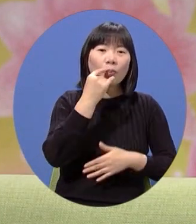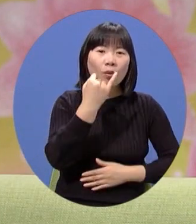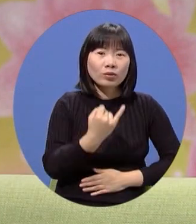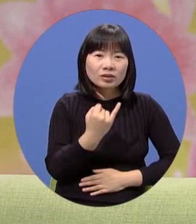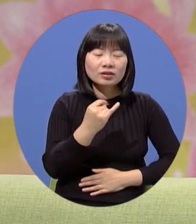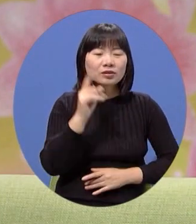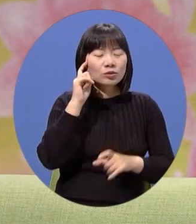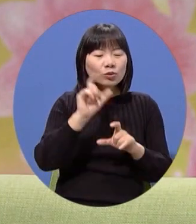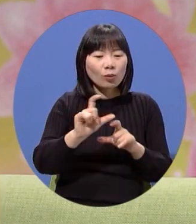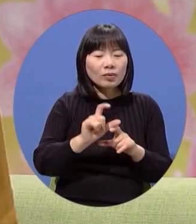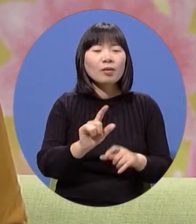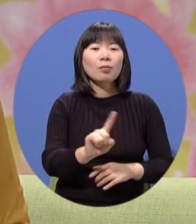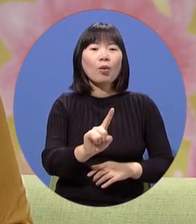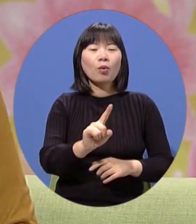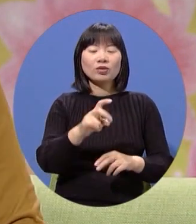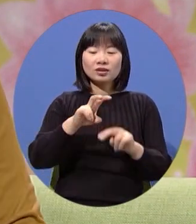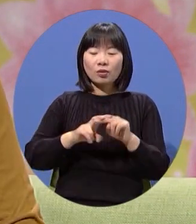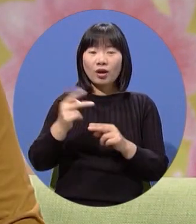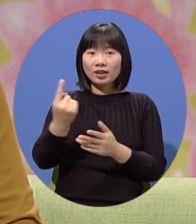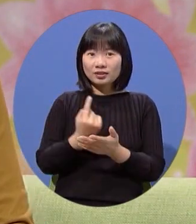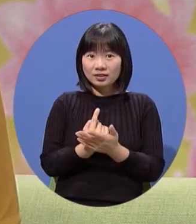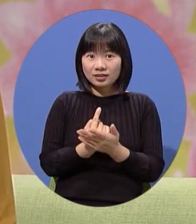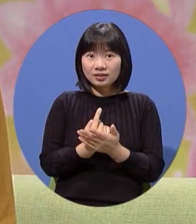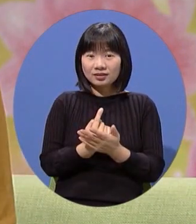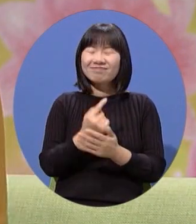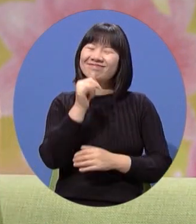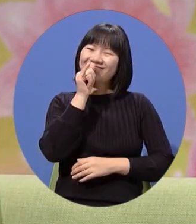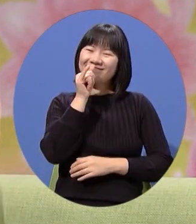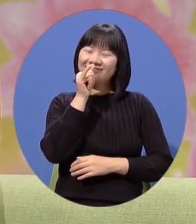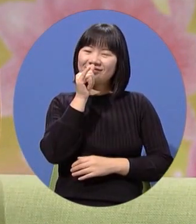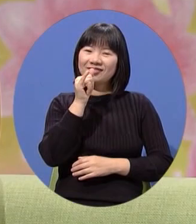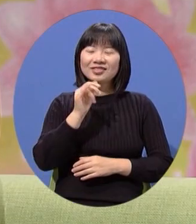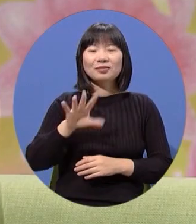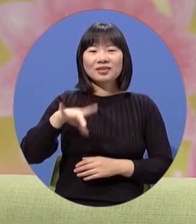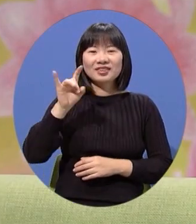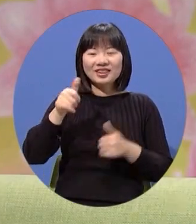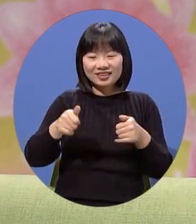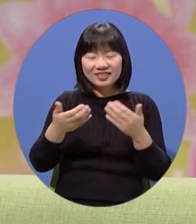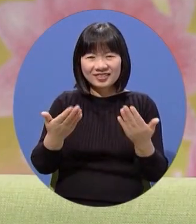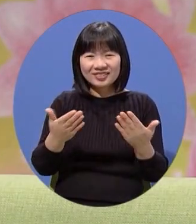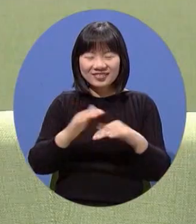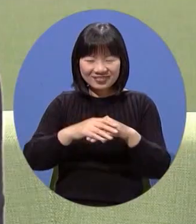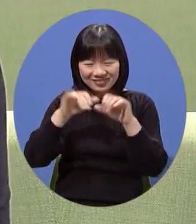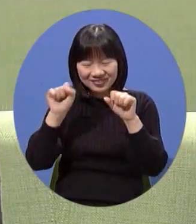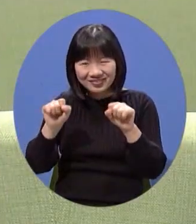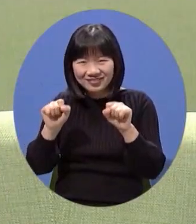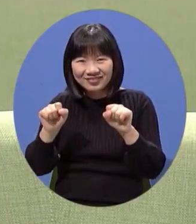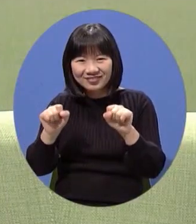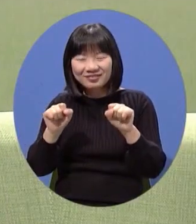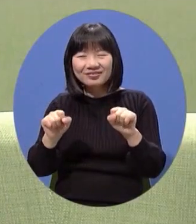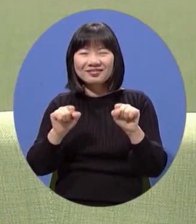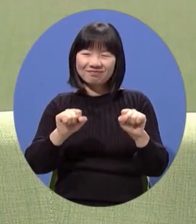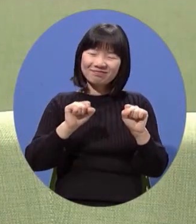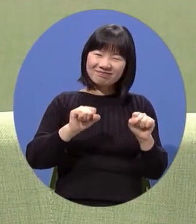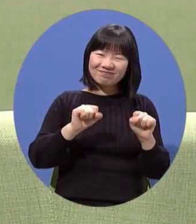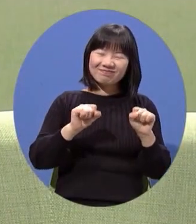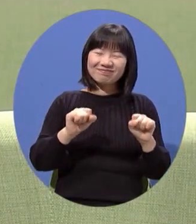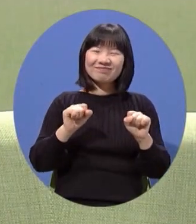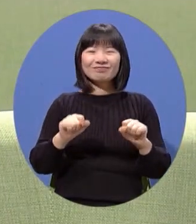어떤 고민을 갖고 스튜디오에 나와 계시는지 일단 인사부터 드리겠습니다. 안녕하세요. 안녕하세요.